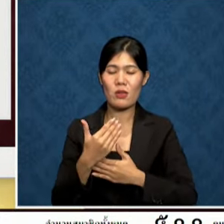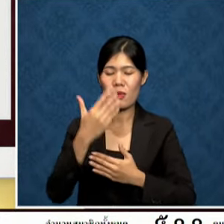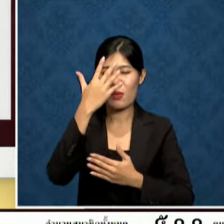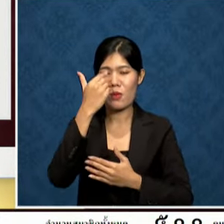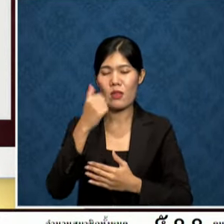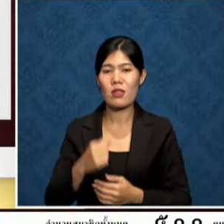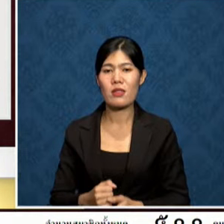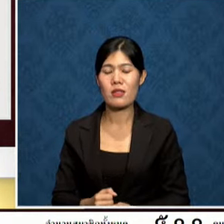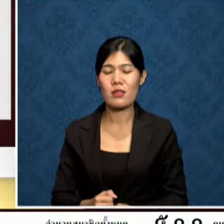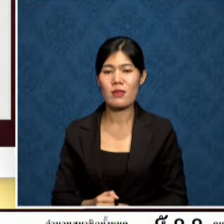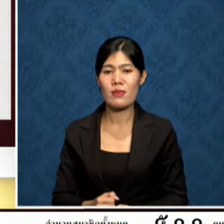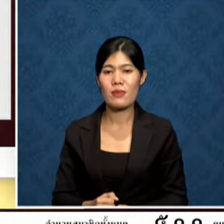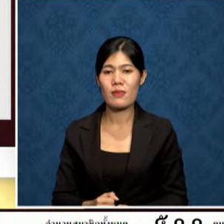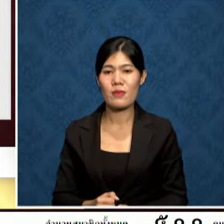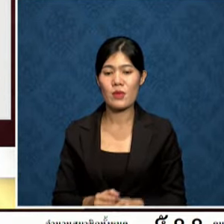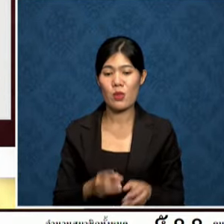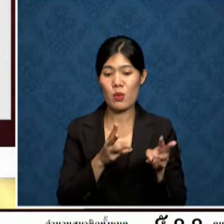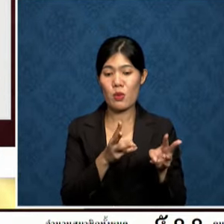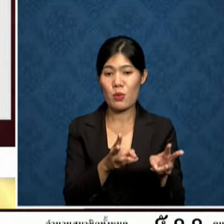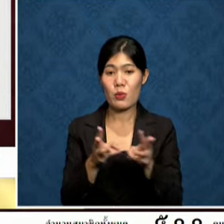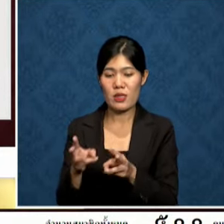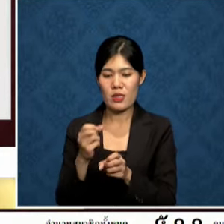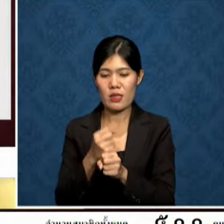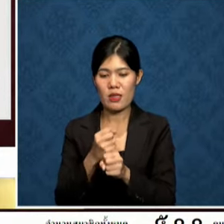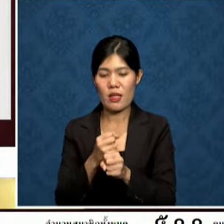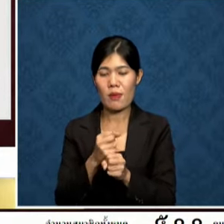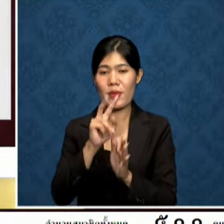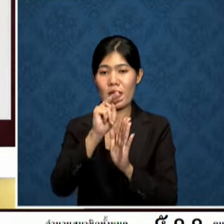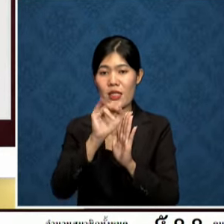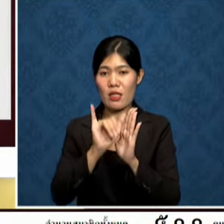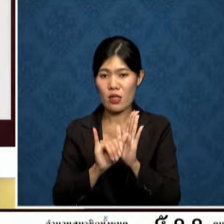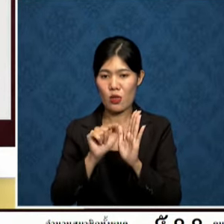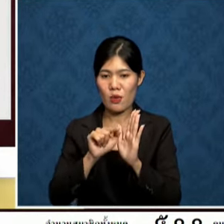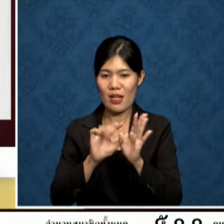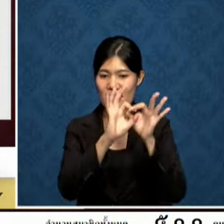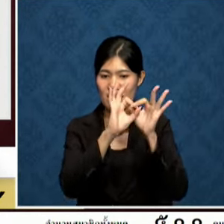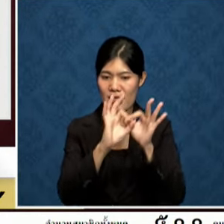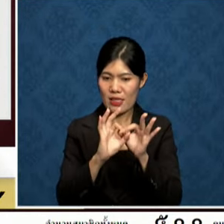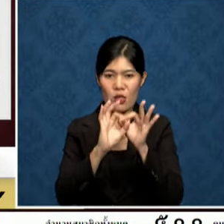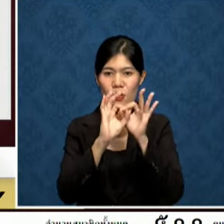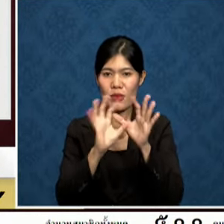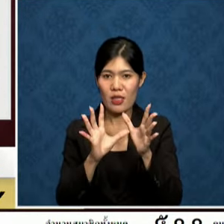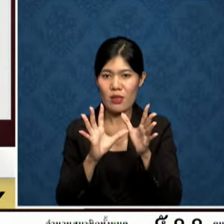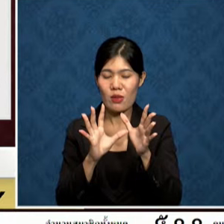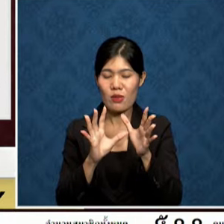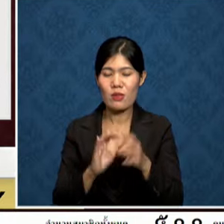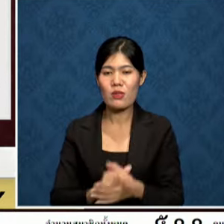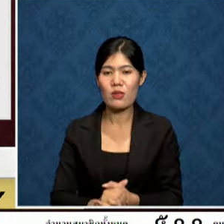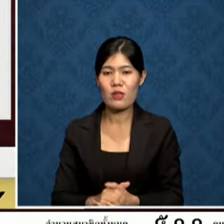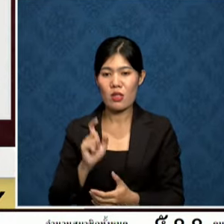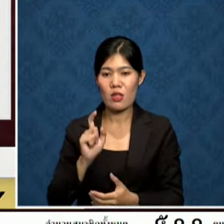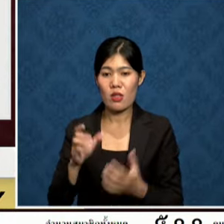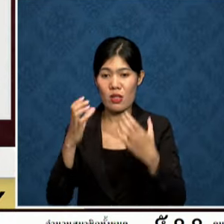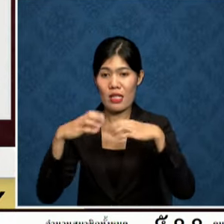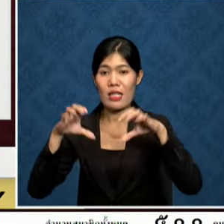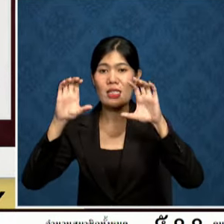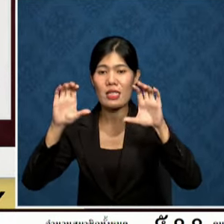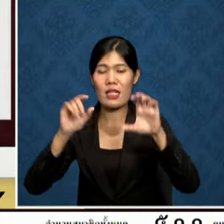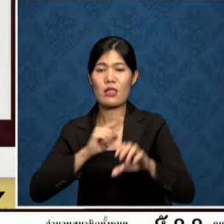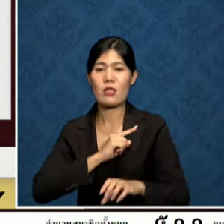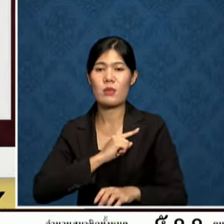เนี่ยวิธีการที่ท่านได้มาว่านโยบายไหนเนี่ยมันสอดคล้องไม่สอดคล้องเนี่ยนะคะก็คือให้ข้าราชการที่ทำ